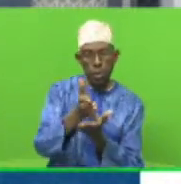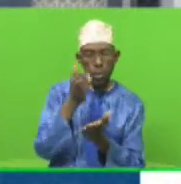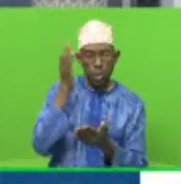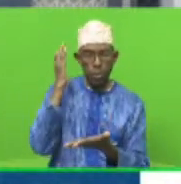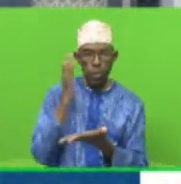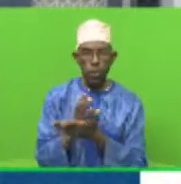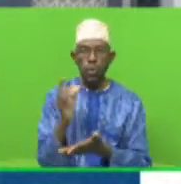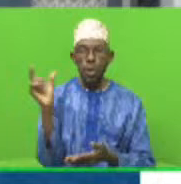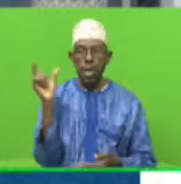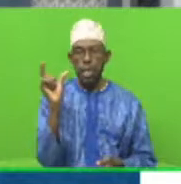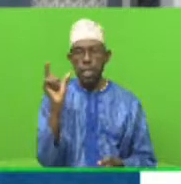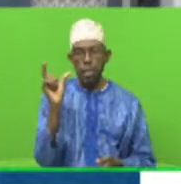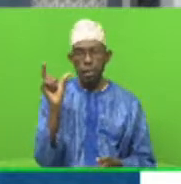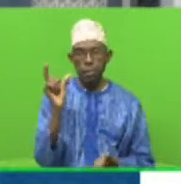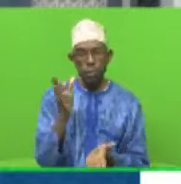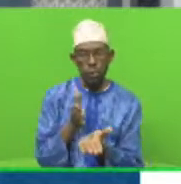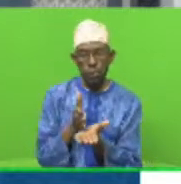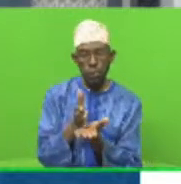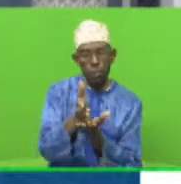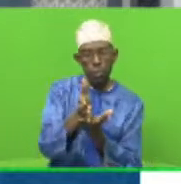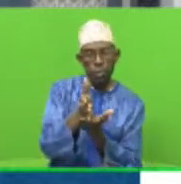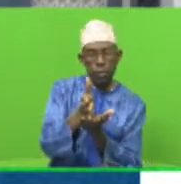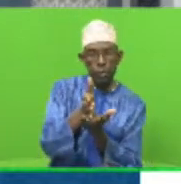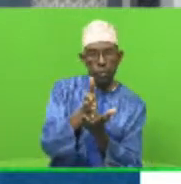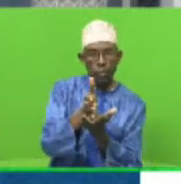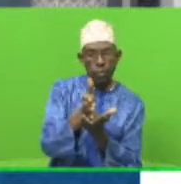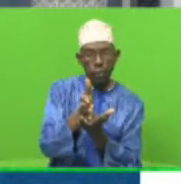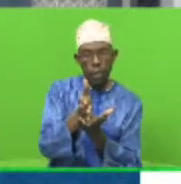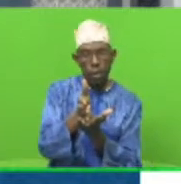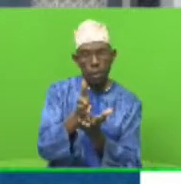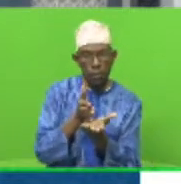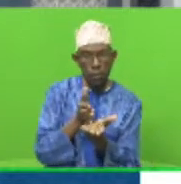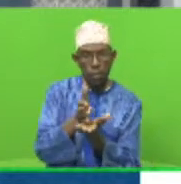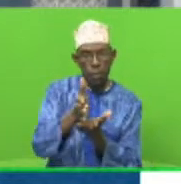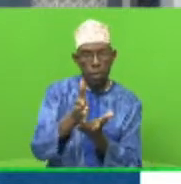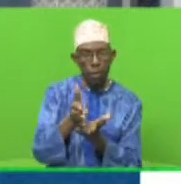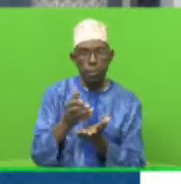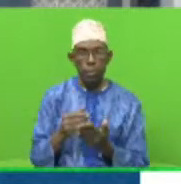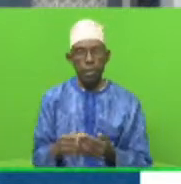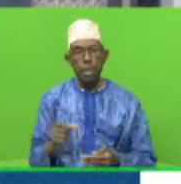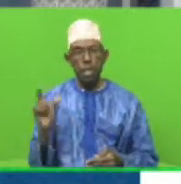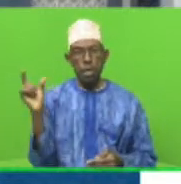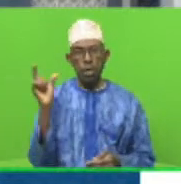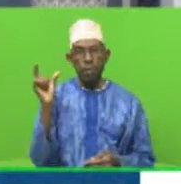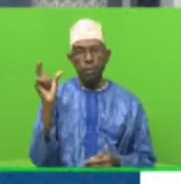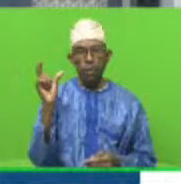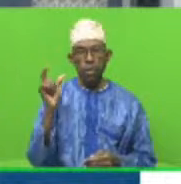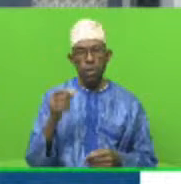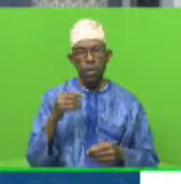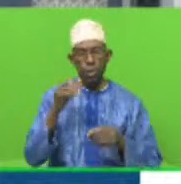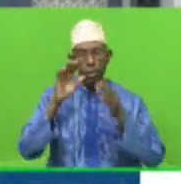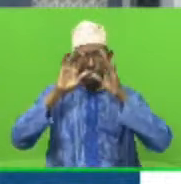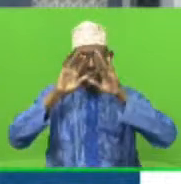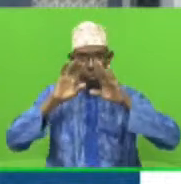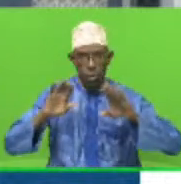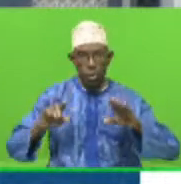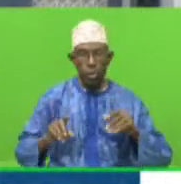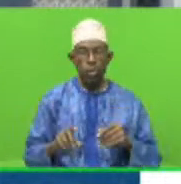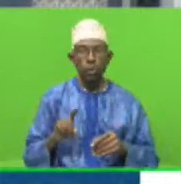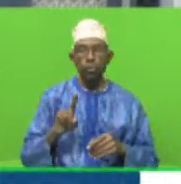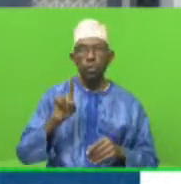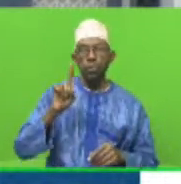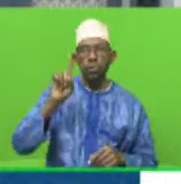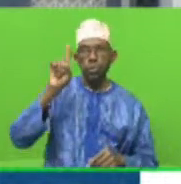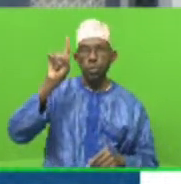لِلدِّينِ حَنِيفًا that we should stand firm in devotion to the